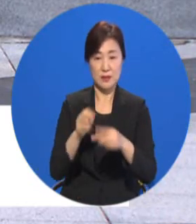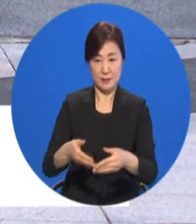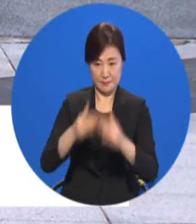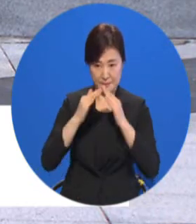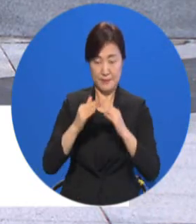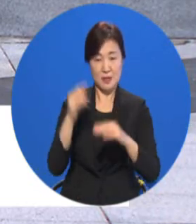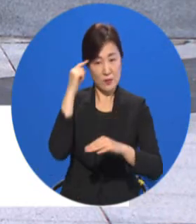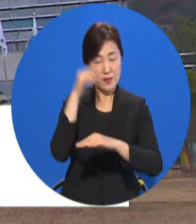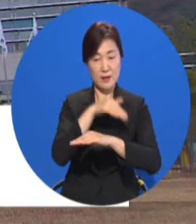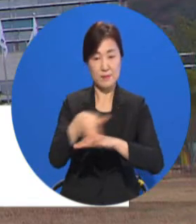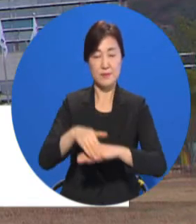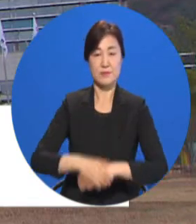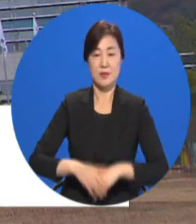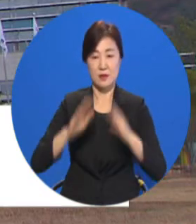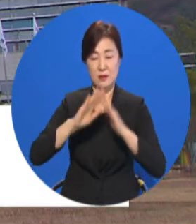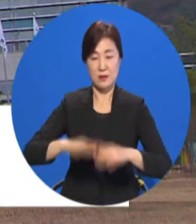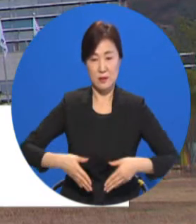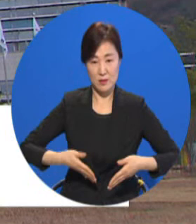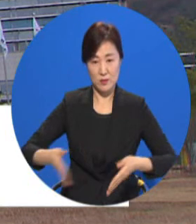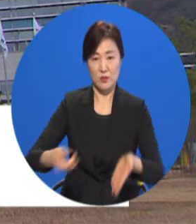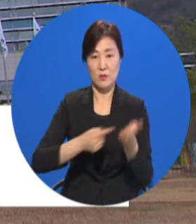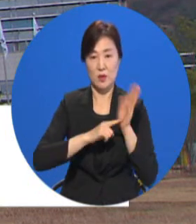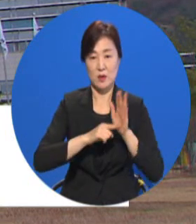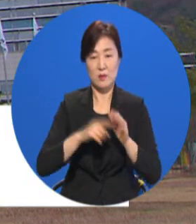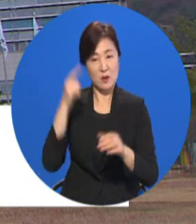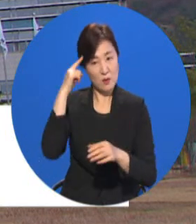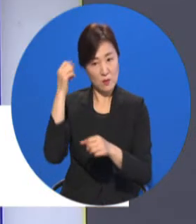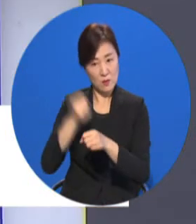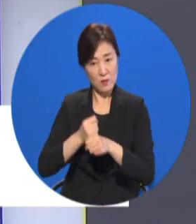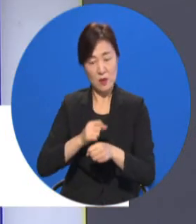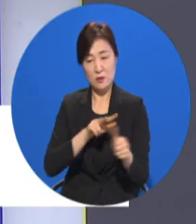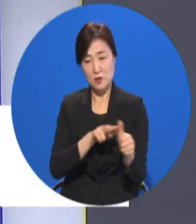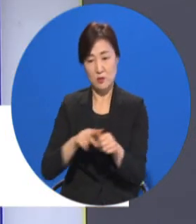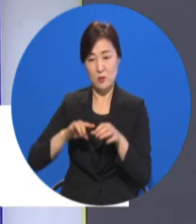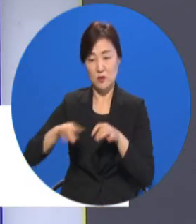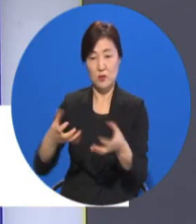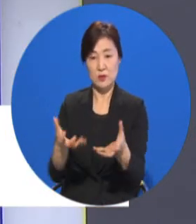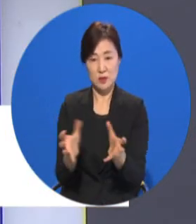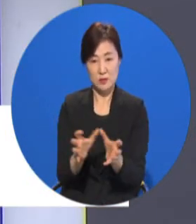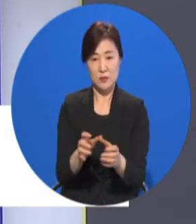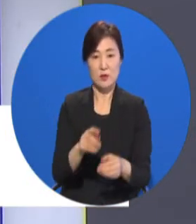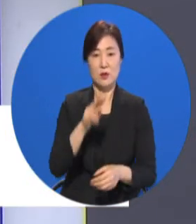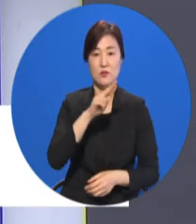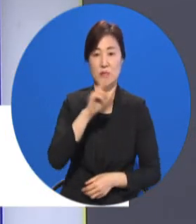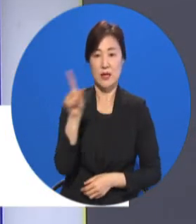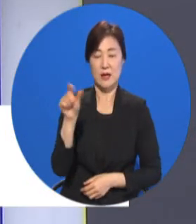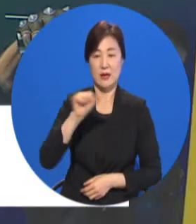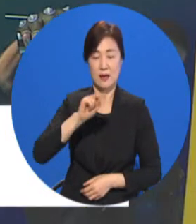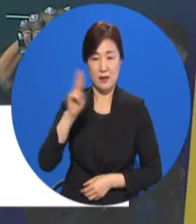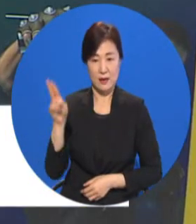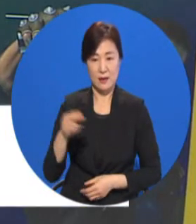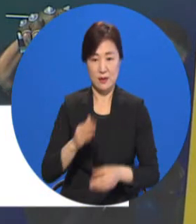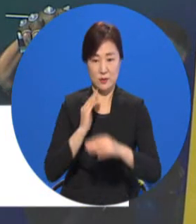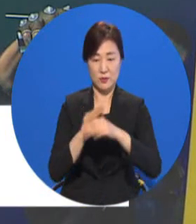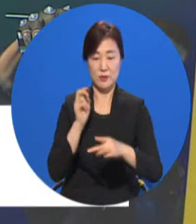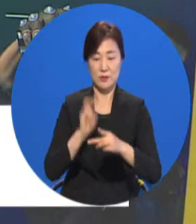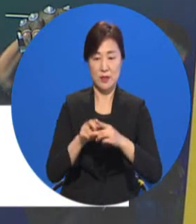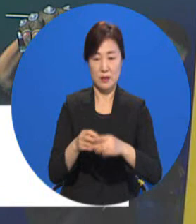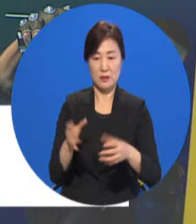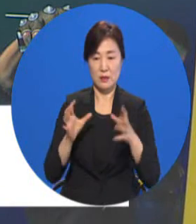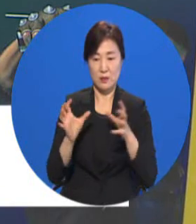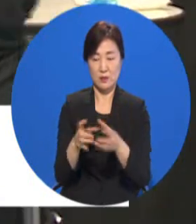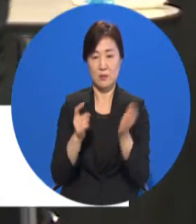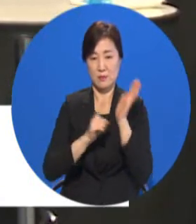조성됩니다. 전라남도는 과학기술정보통신부의 지역 VR, AR 제작 거점센터 구축 사업 공모에